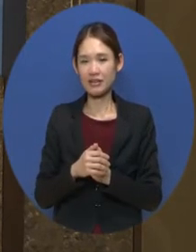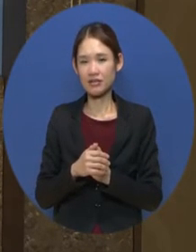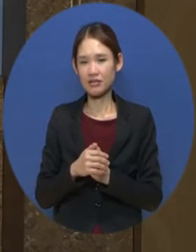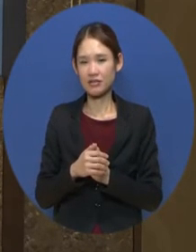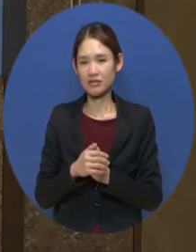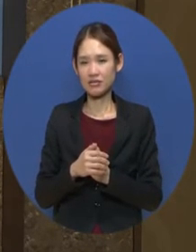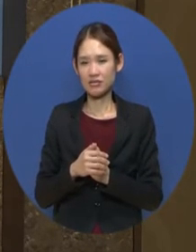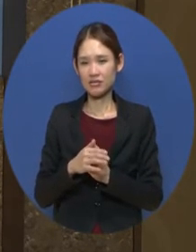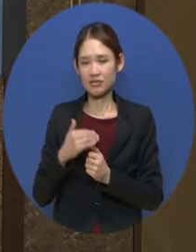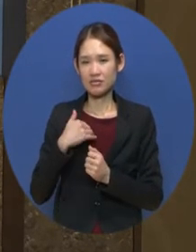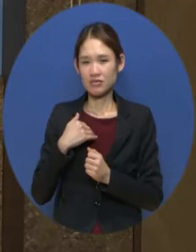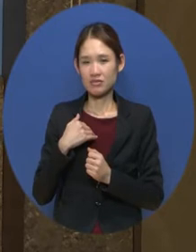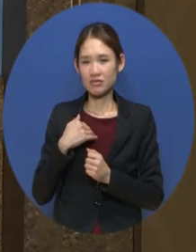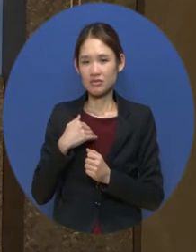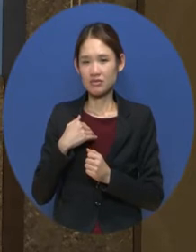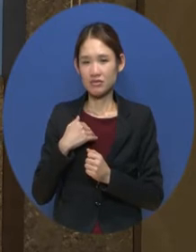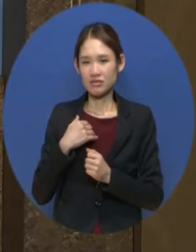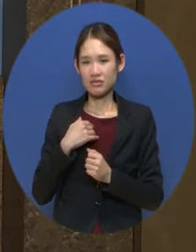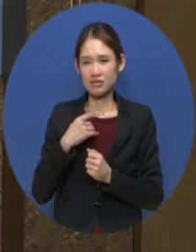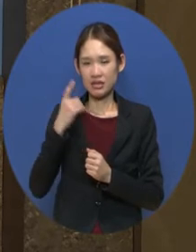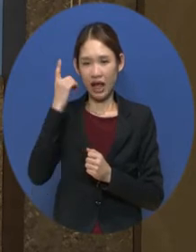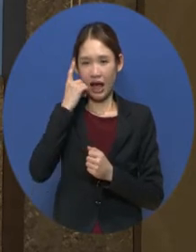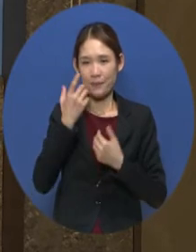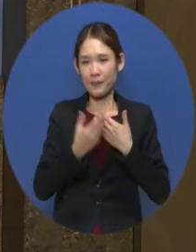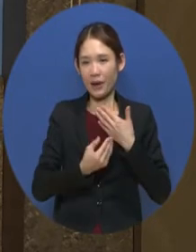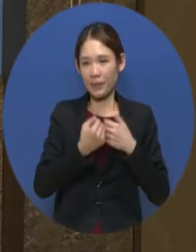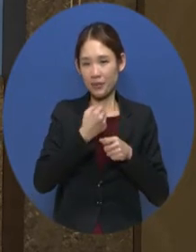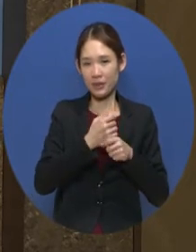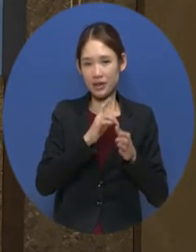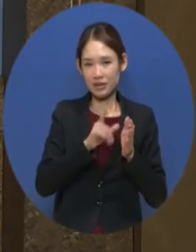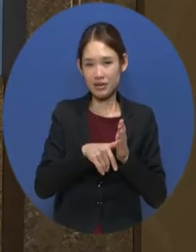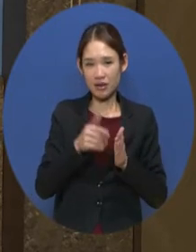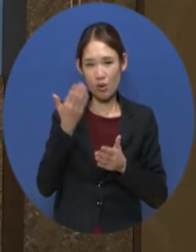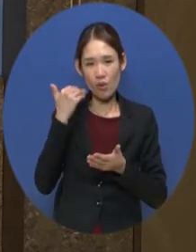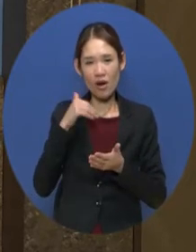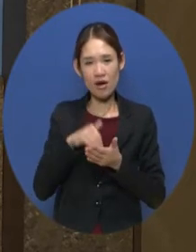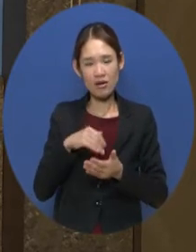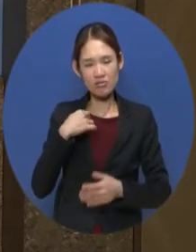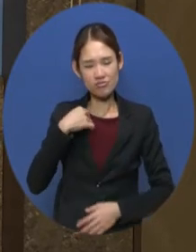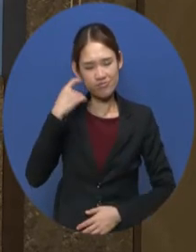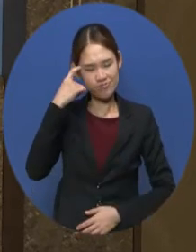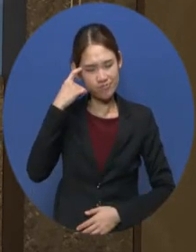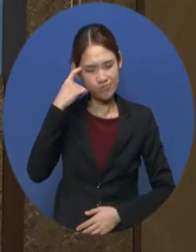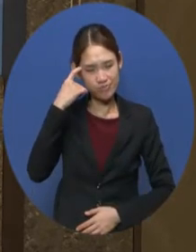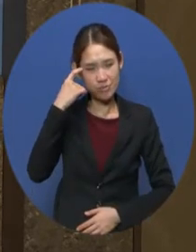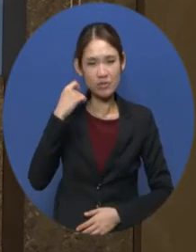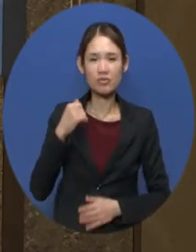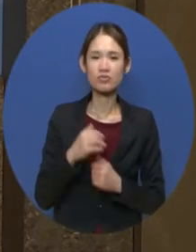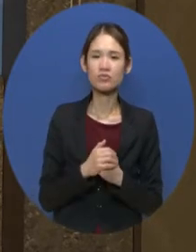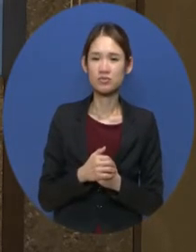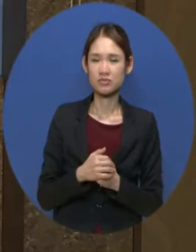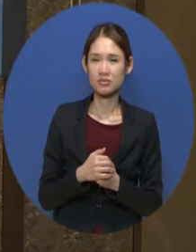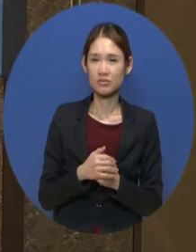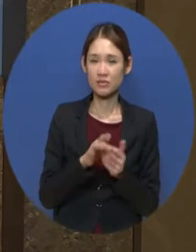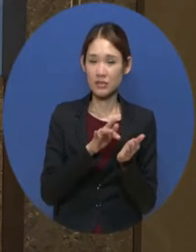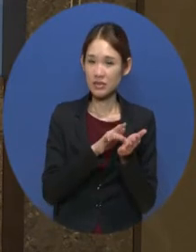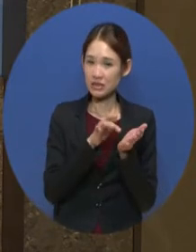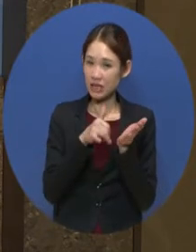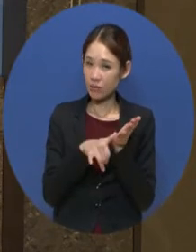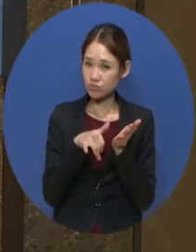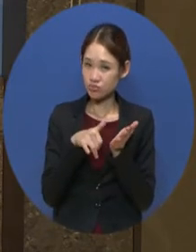그렇기 때문에 저는 사실 이 어플리케이션을 만들 때 그런 회의감이 사실 제일 먼저 들었어요. 이